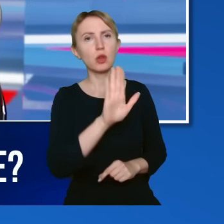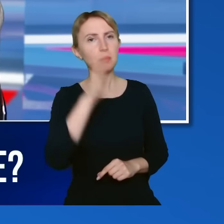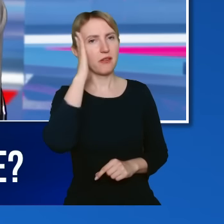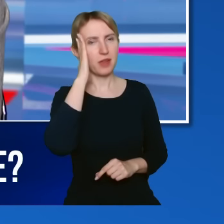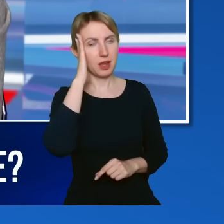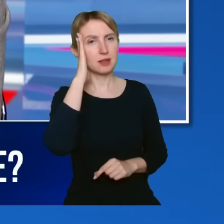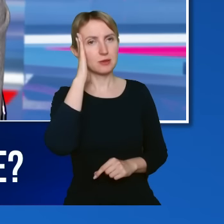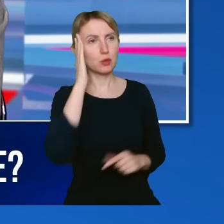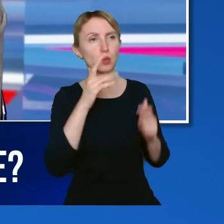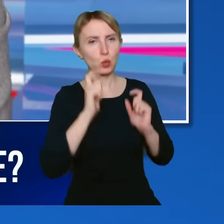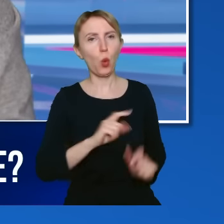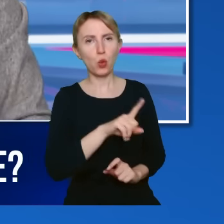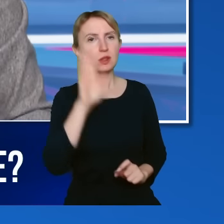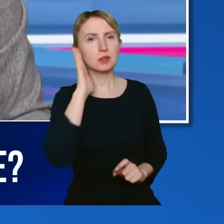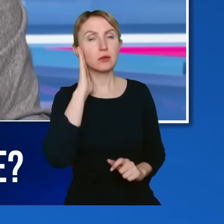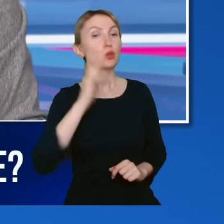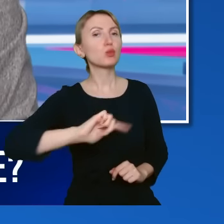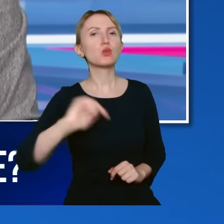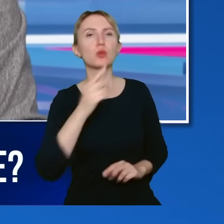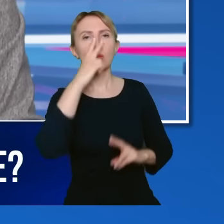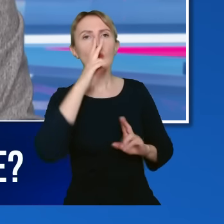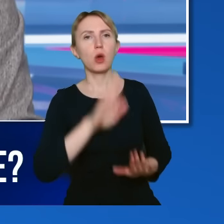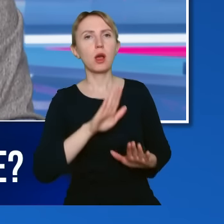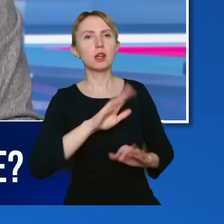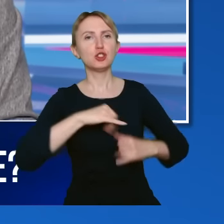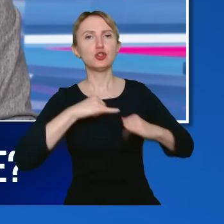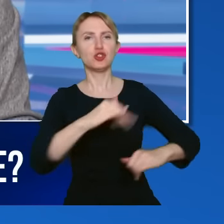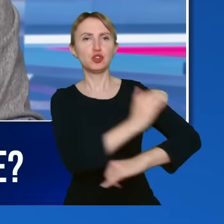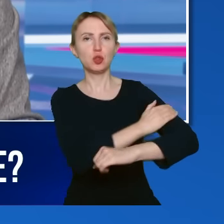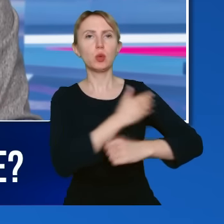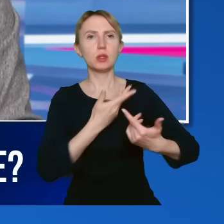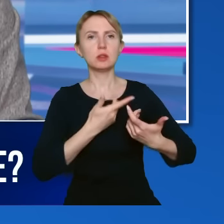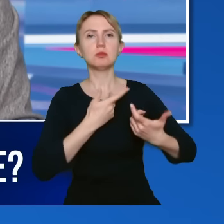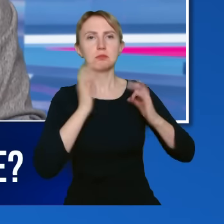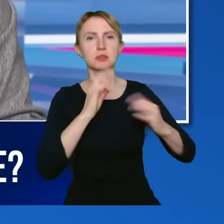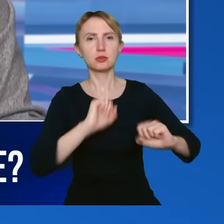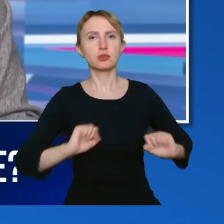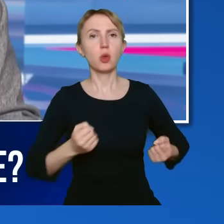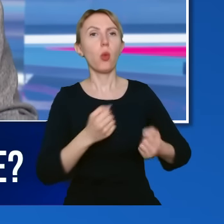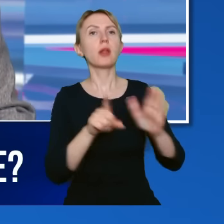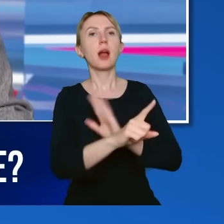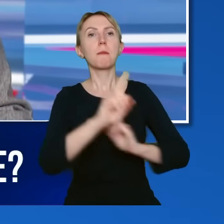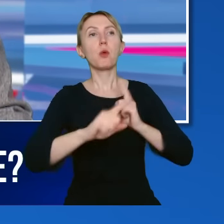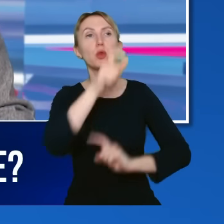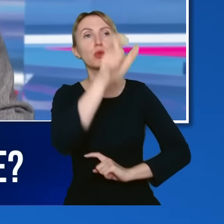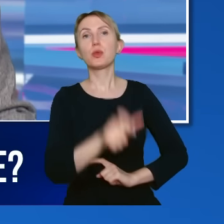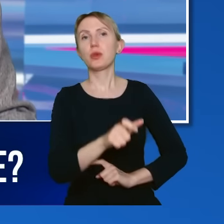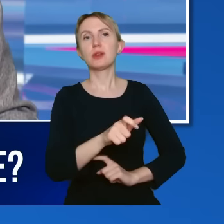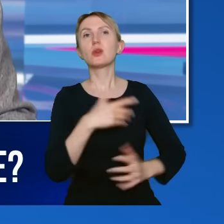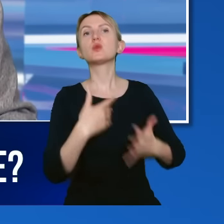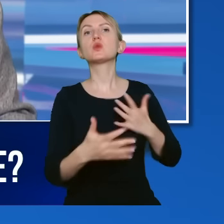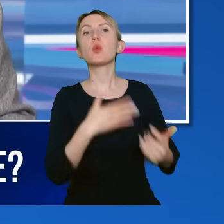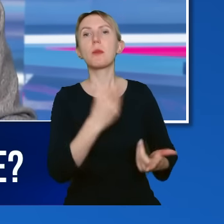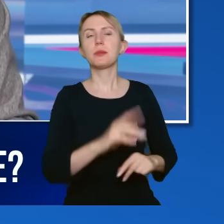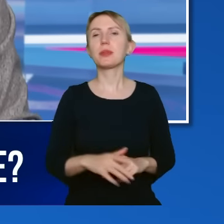że tutaj musi być pokazanie siły i konsekwencji wobec kogoś, wobec polityka, który jest po prostu słaby. A pytanie